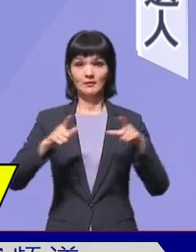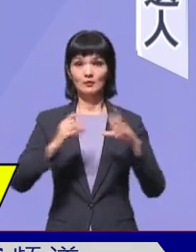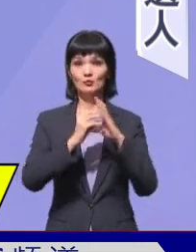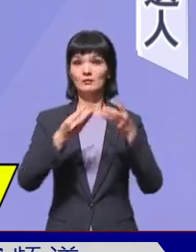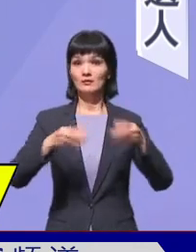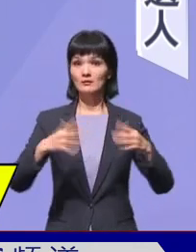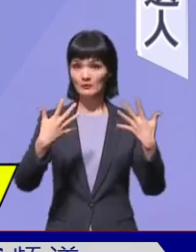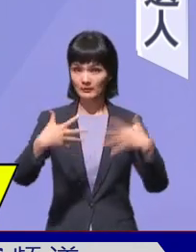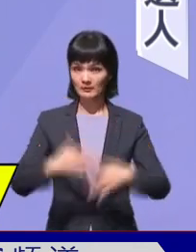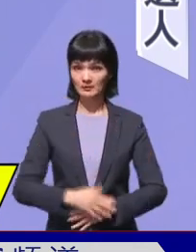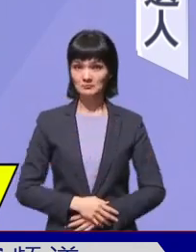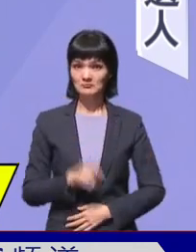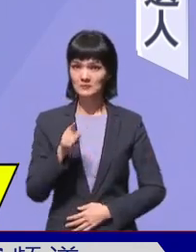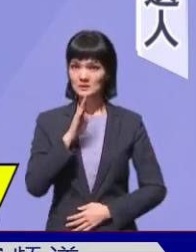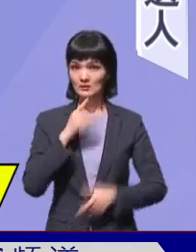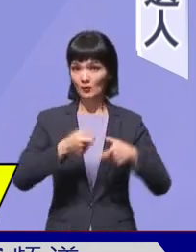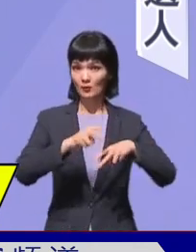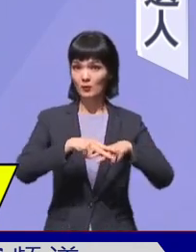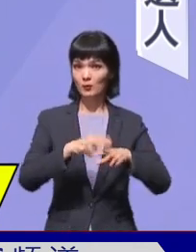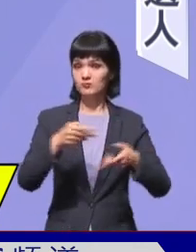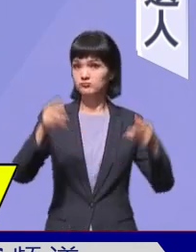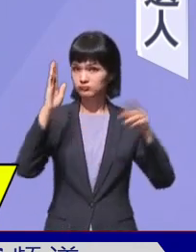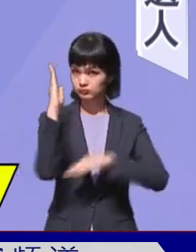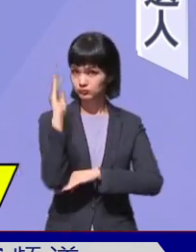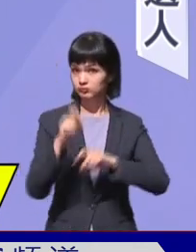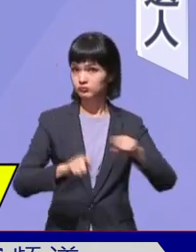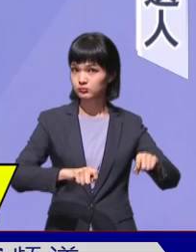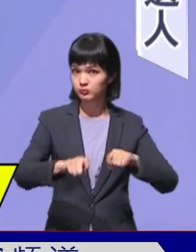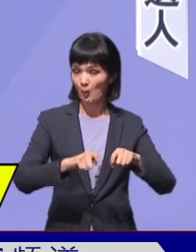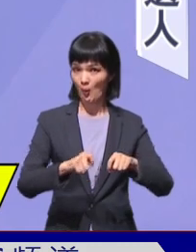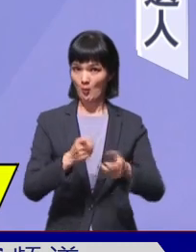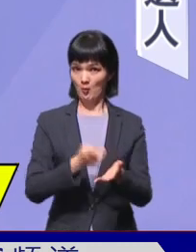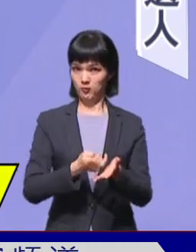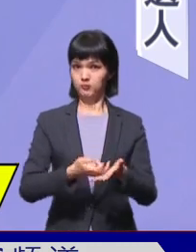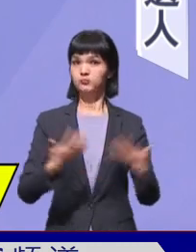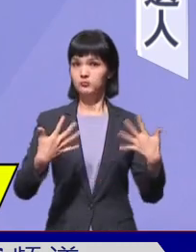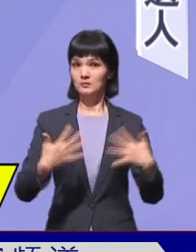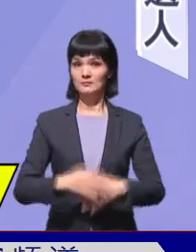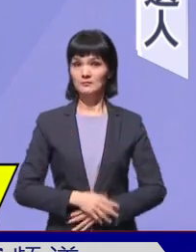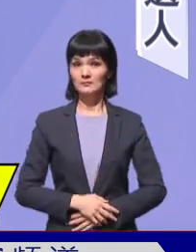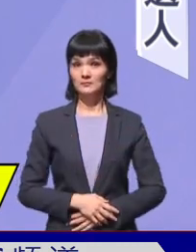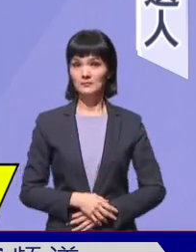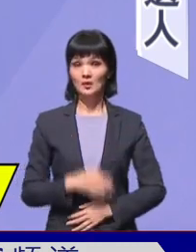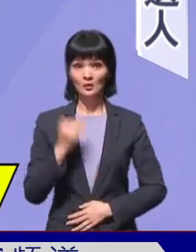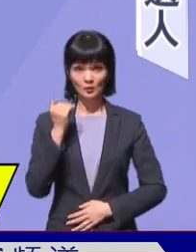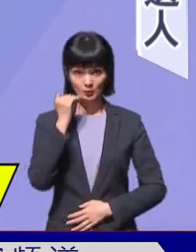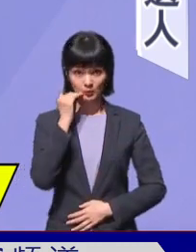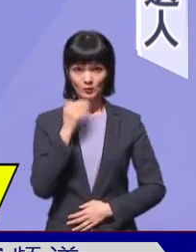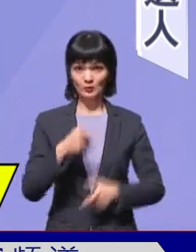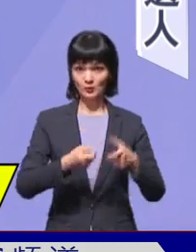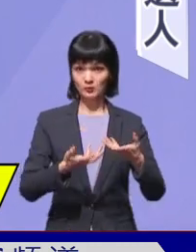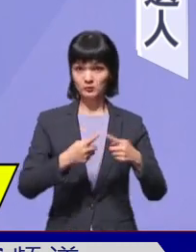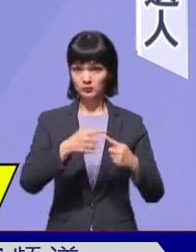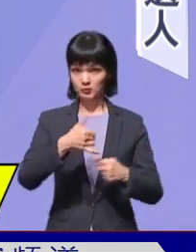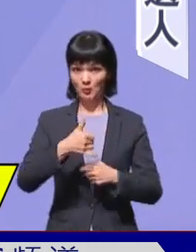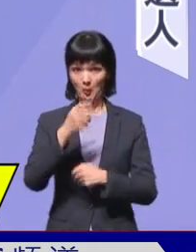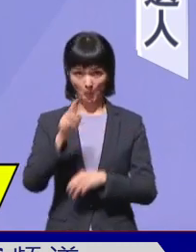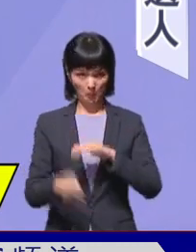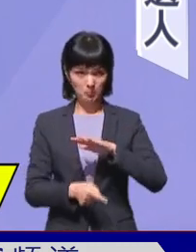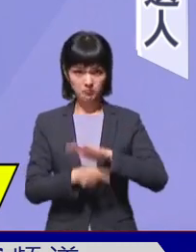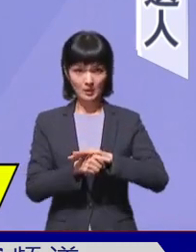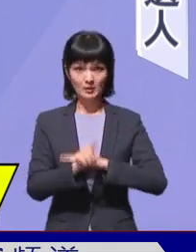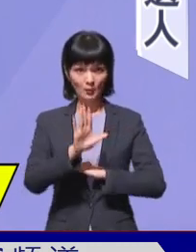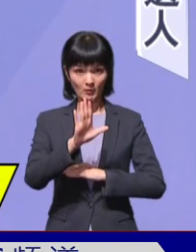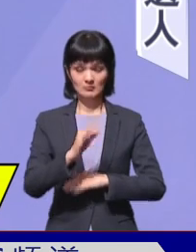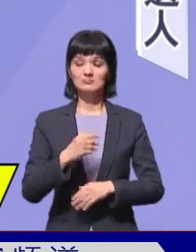蛋的问题，它是一个公共政策非常严肃的课题。其实在这当中如果有任何公务员违法，我们当然